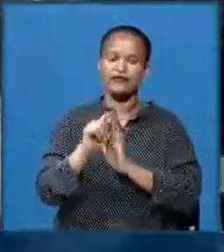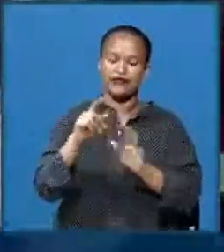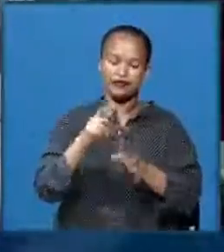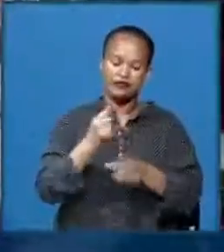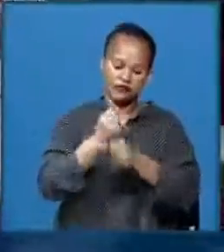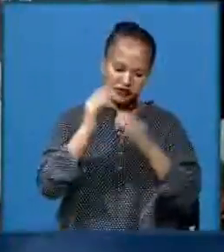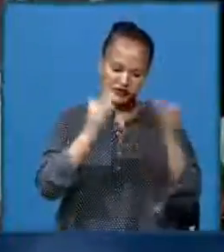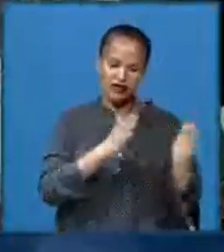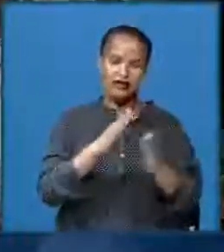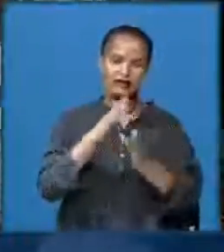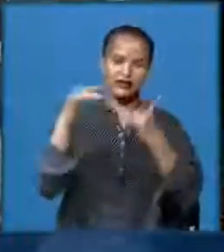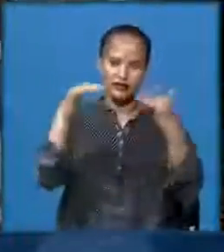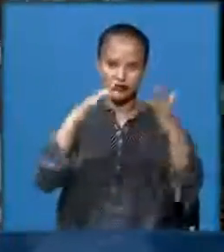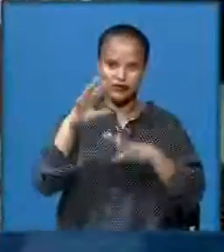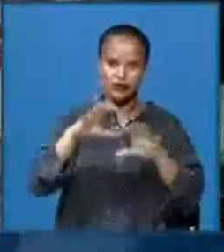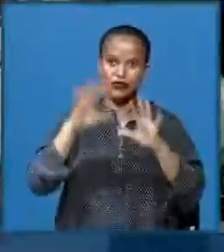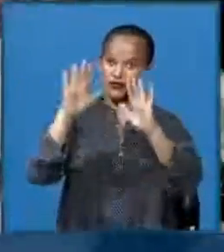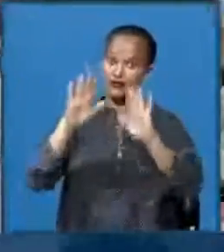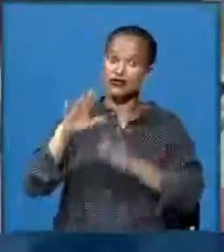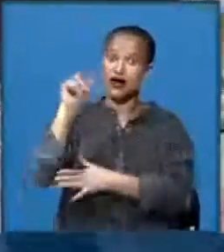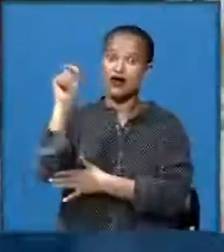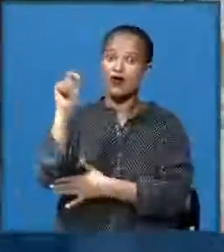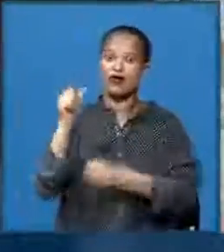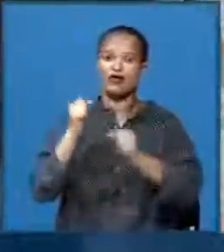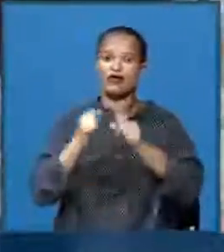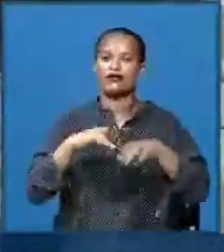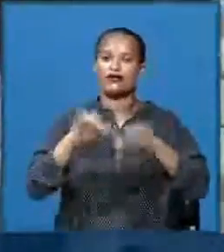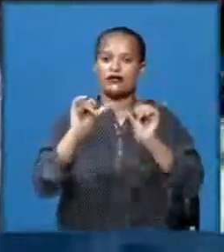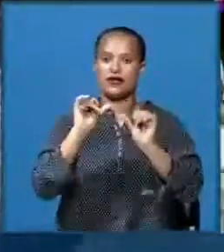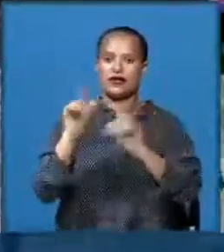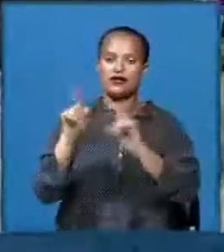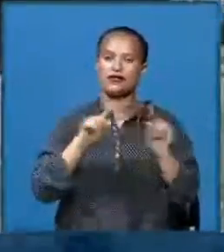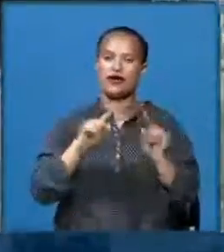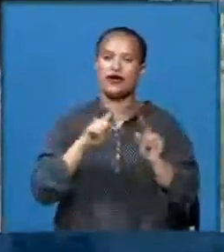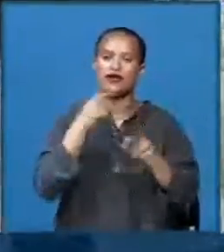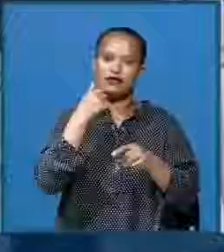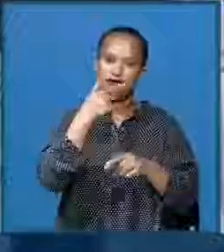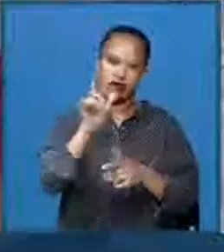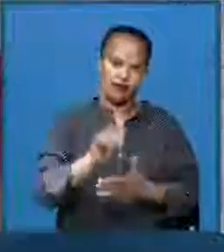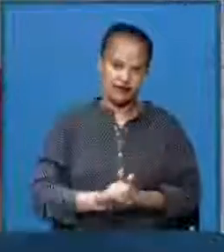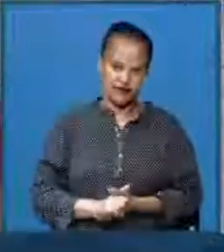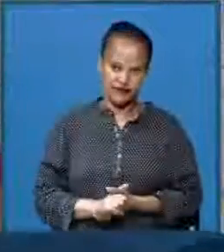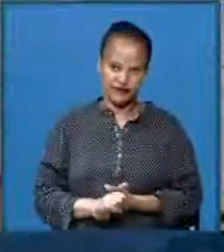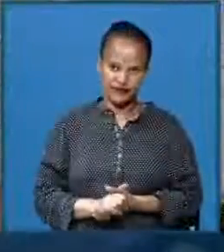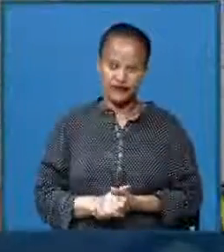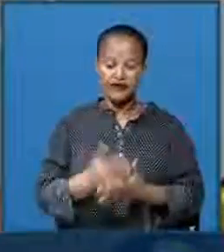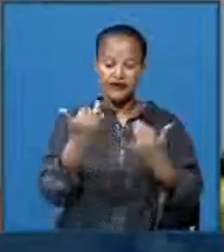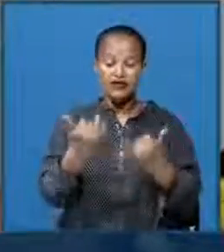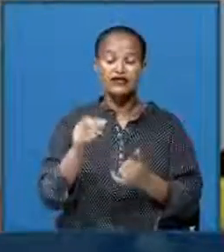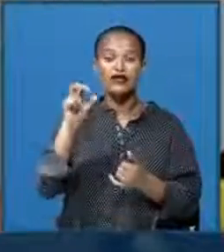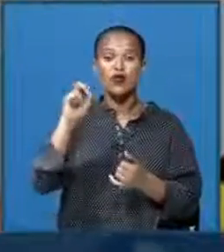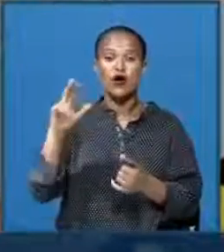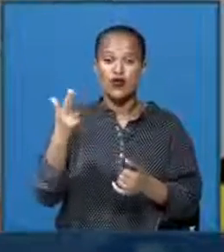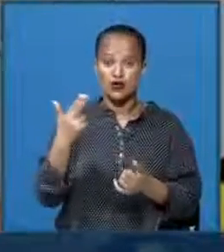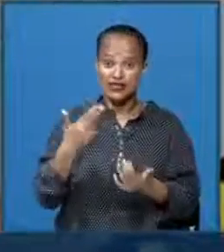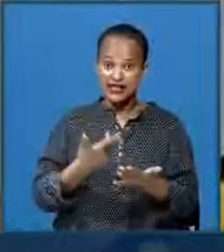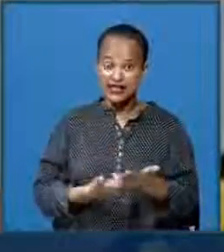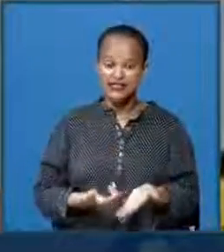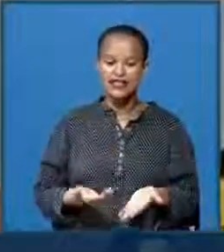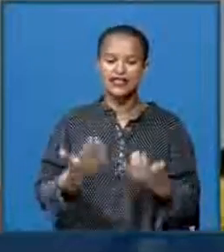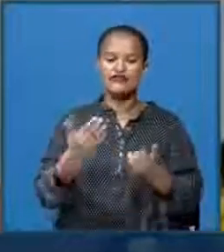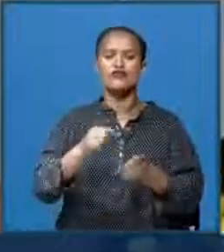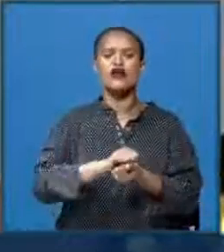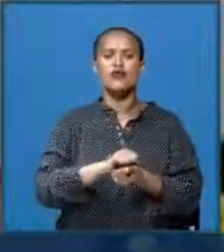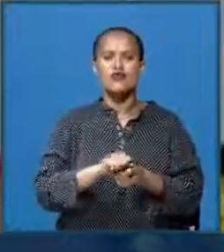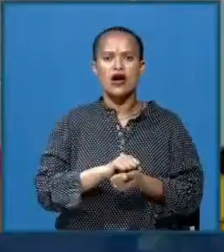ኣብ ቅድመ ግንባር ሰርሕኦ ዘለዋ መስተንክራዊ ዓወታት ኣጠናኺረን ክቕፅላሉ ድማ ትላብየን። ነዘን ዋዕሮታት ዚአንስ ይትረፍ